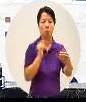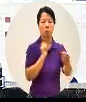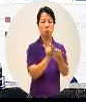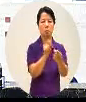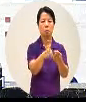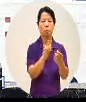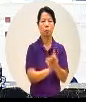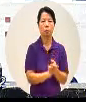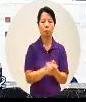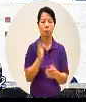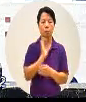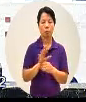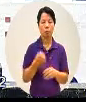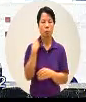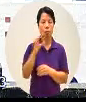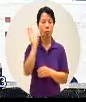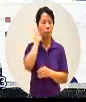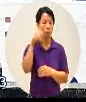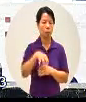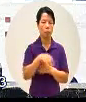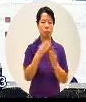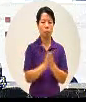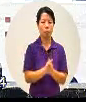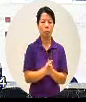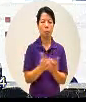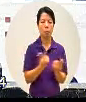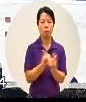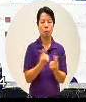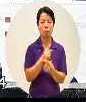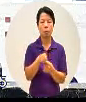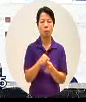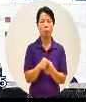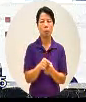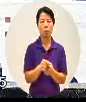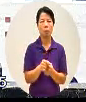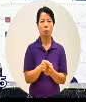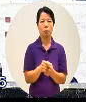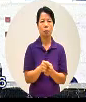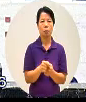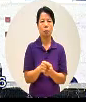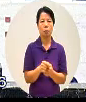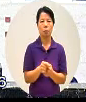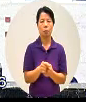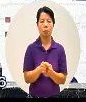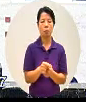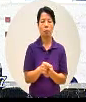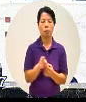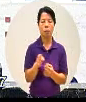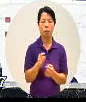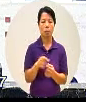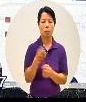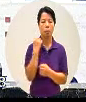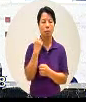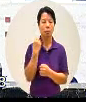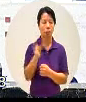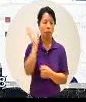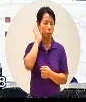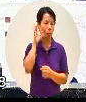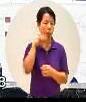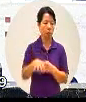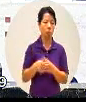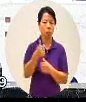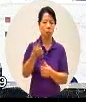闻处甲裁撤啦，要停查停中国大陆啦。啊，你看这种，啊，阵伊都爱做新闻处长啦，要观